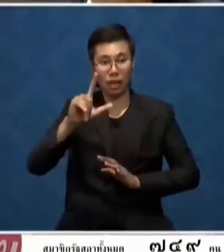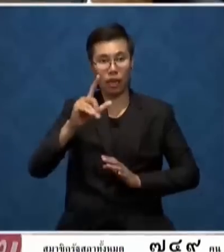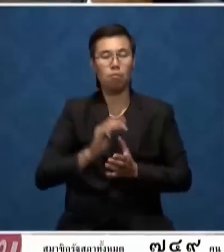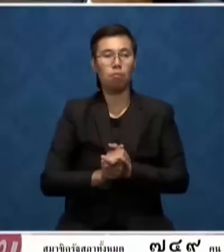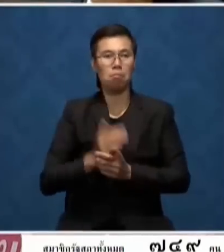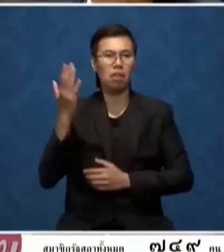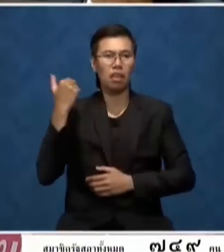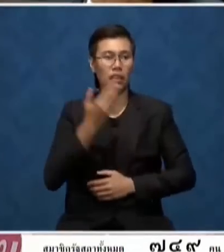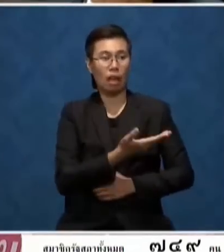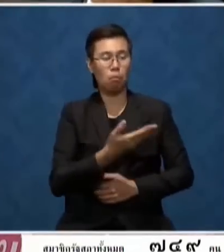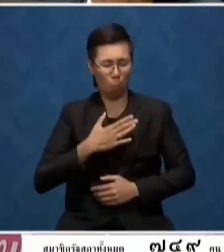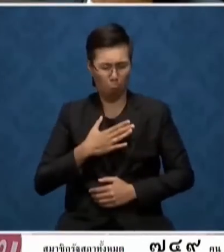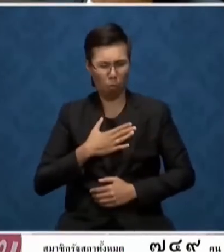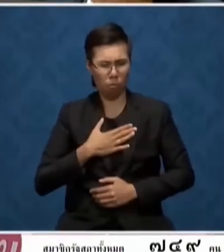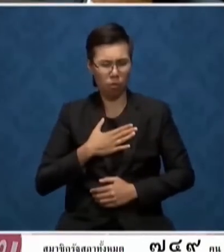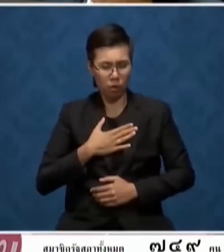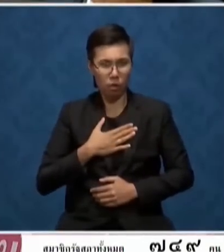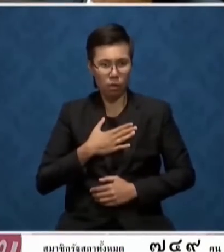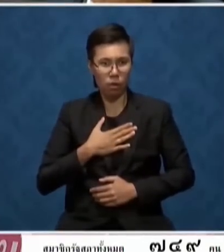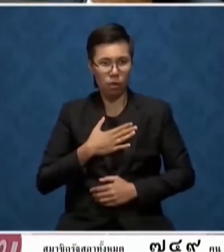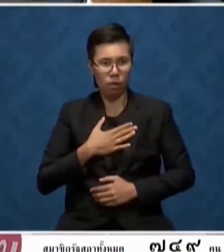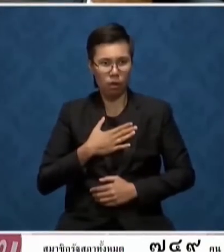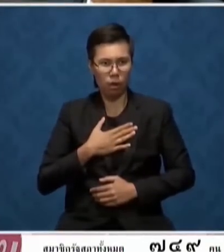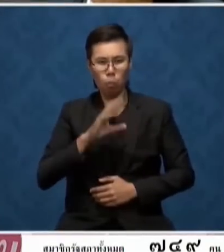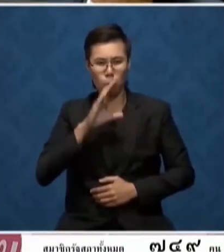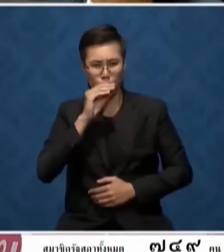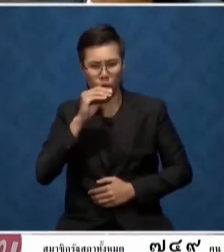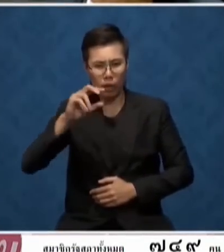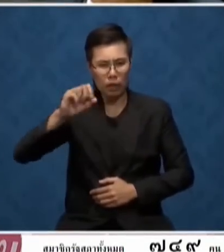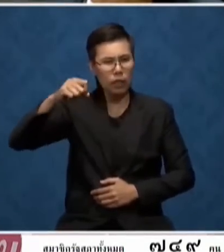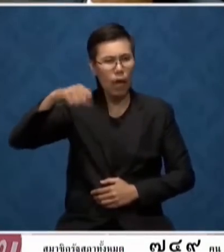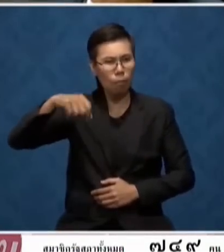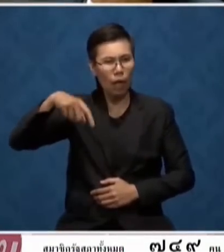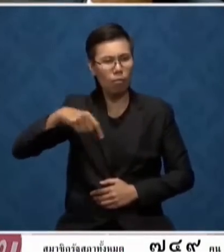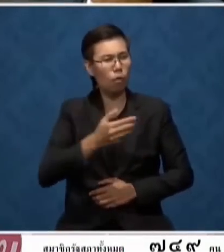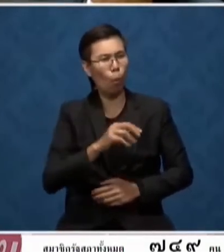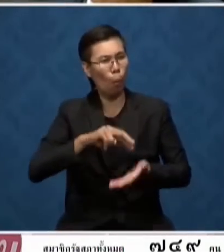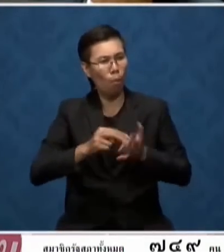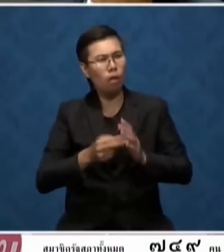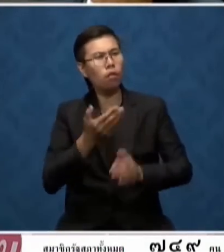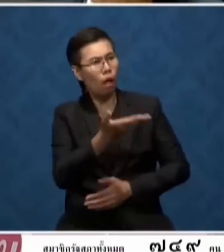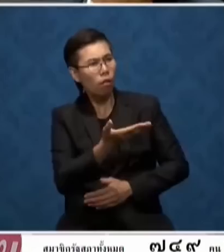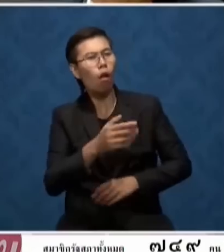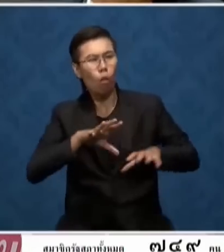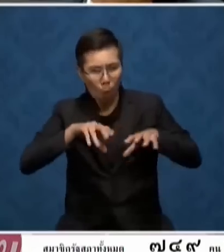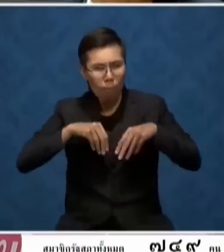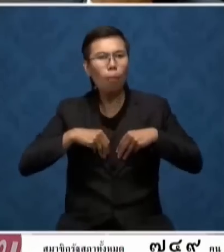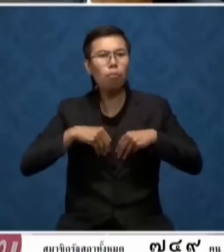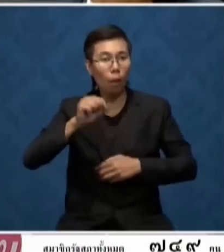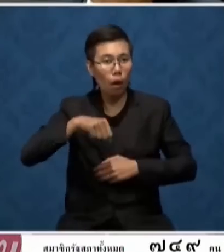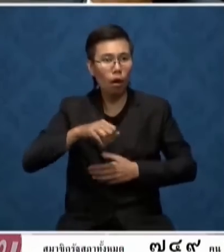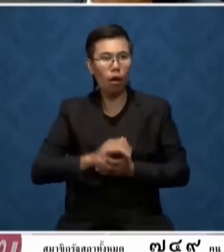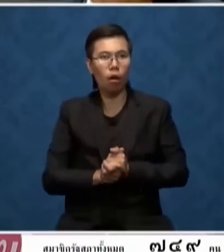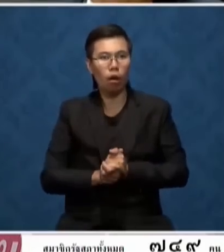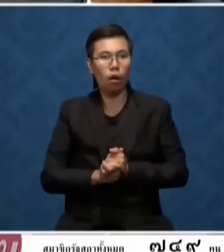อมรวิวัฒน์นะครับบอกว่าผมเสนอญัตตินะครับญัตติแสดงว่าท่านก็ยอมรับนะครับโดยปริยายครับว่าการ